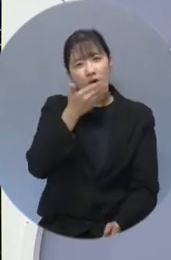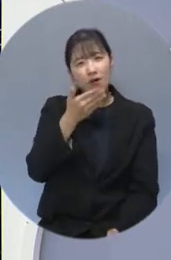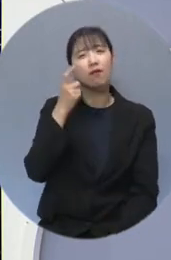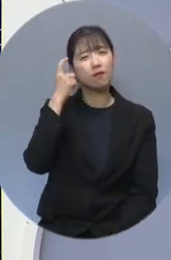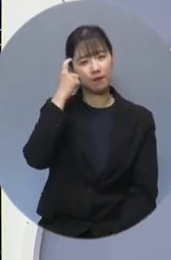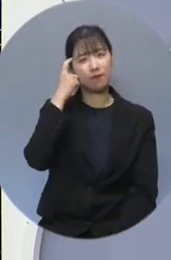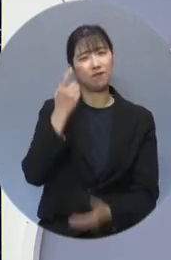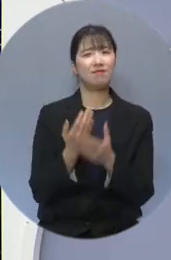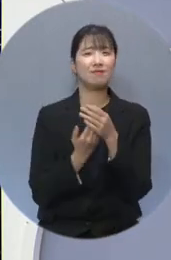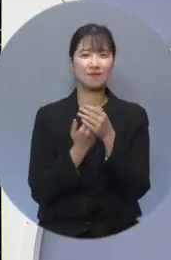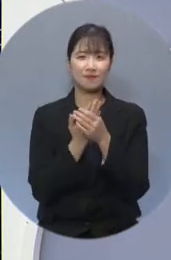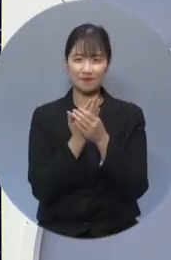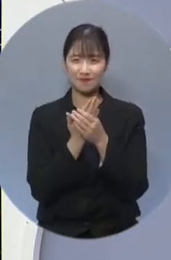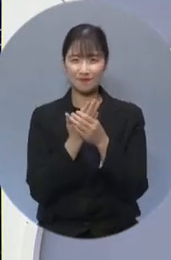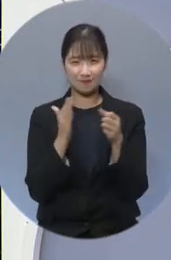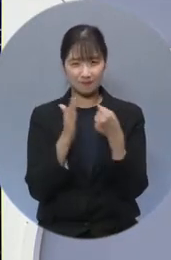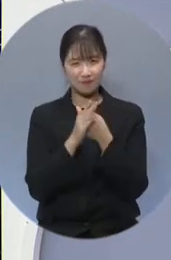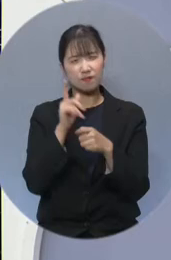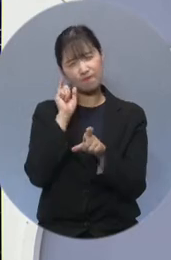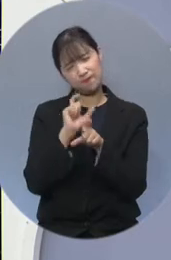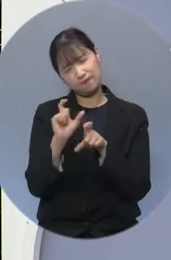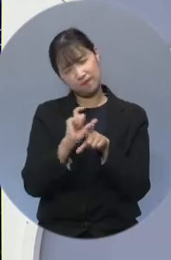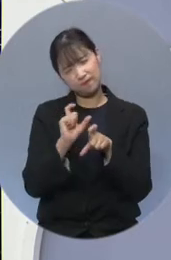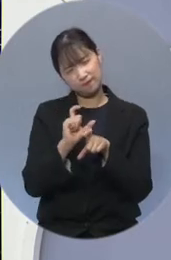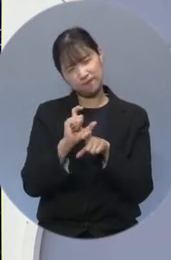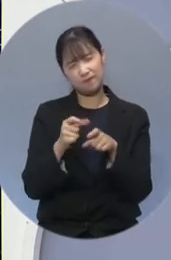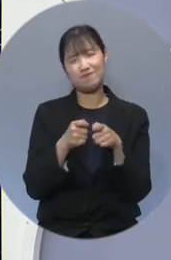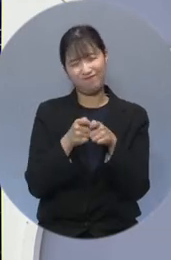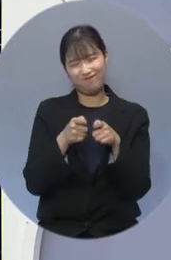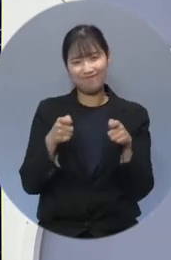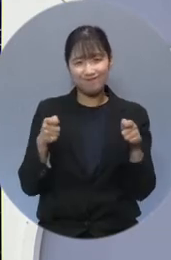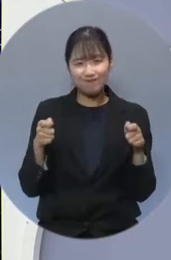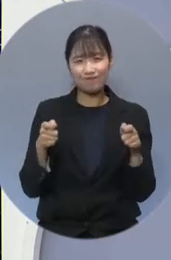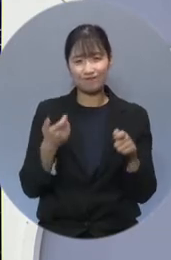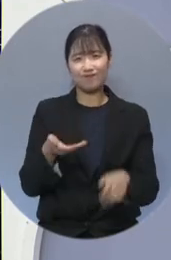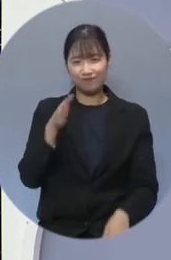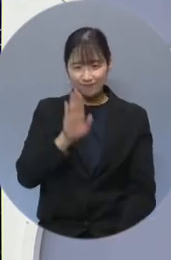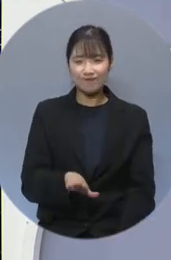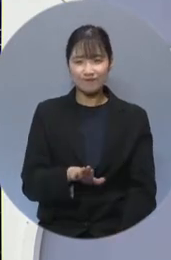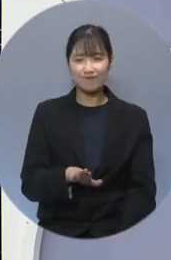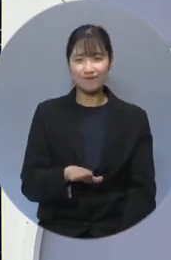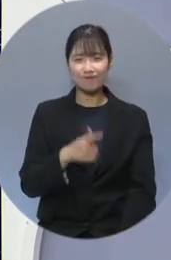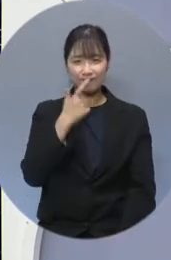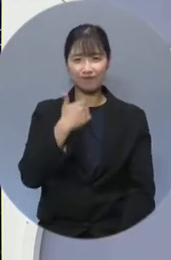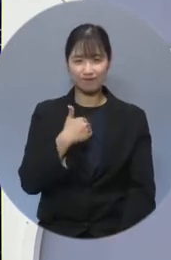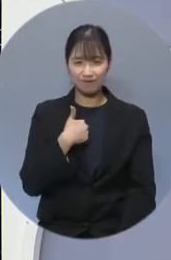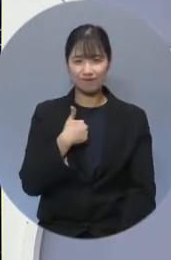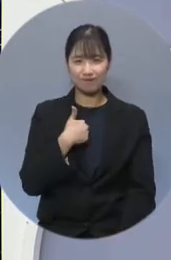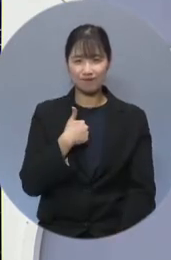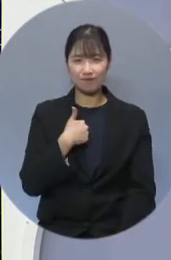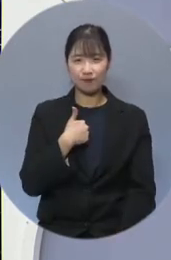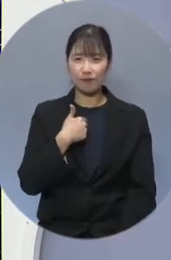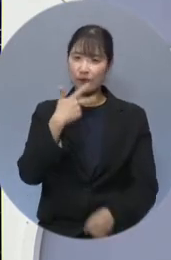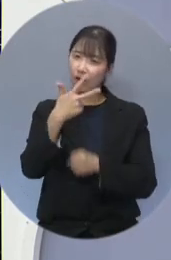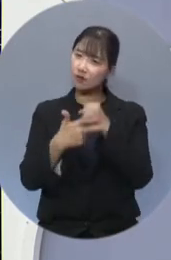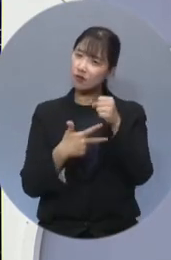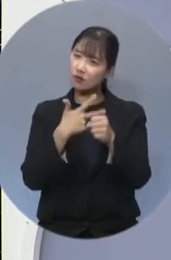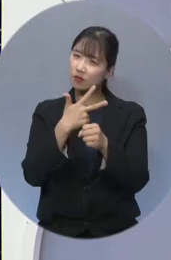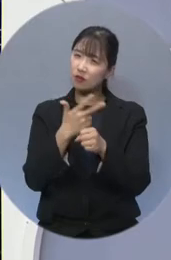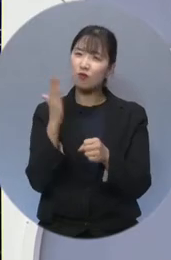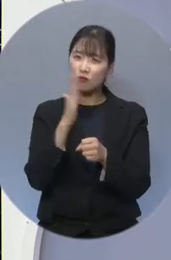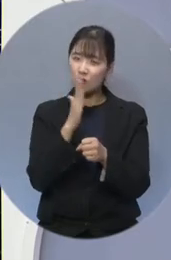들어서 고민은 많았습니다만은 과감하게 공직 생활을 한 7년